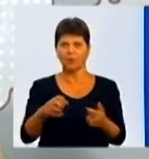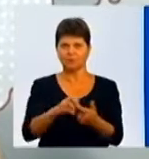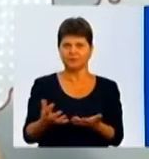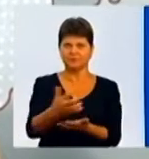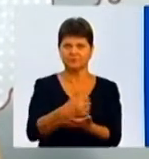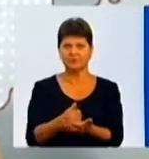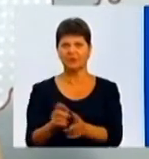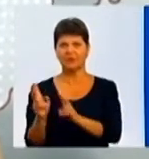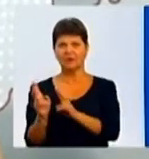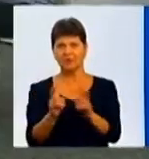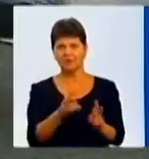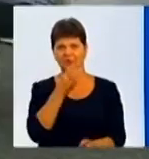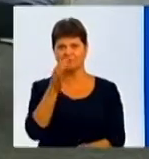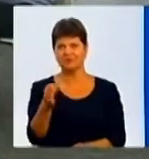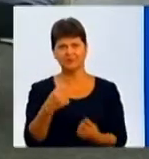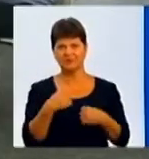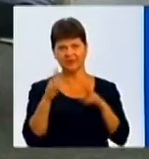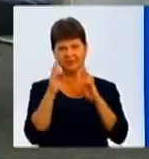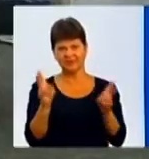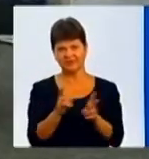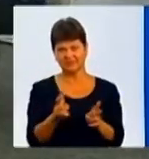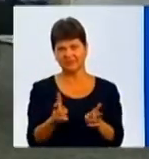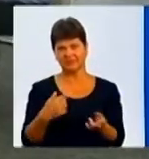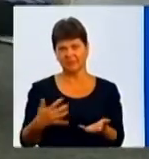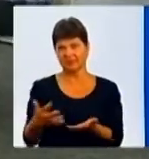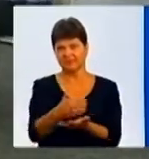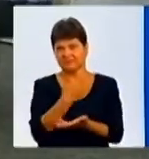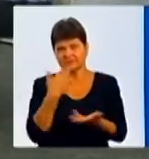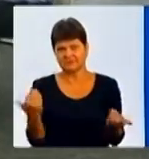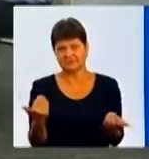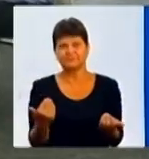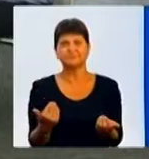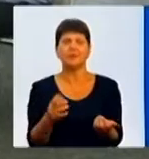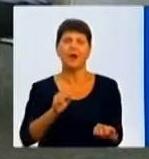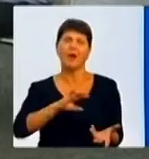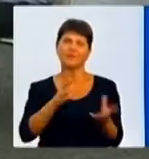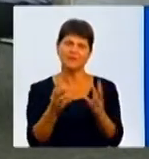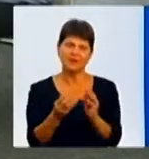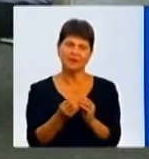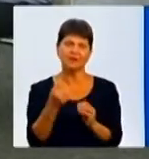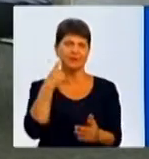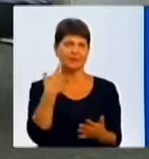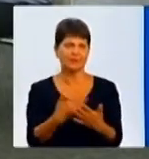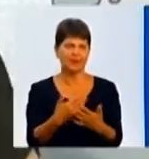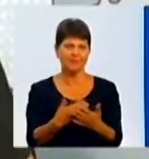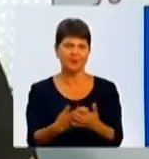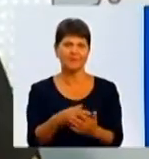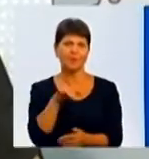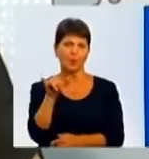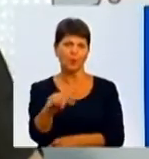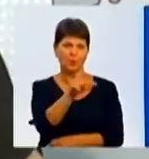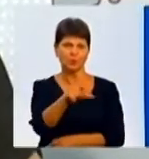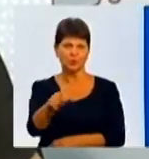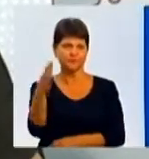зізнається, що ні, не знаю і не збираю, і слава Богу. А взагалі, це, напевно, такий менталітет український, тому що